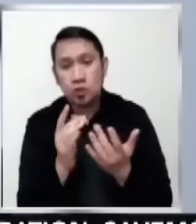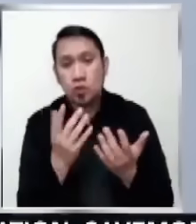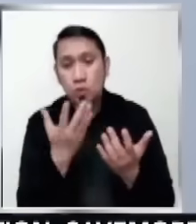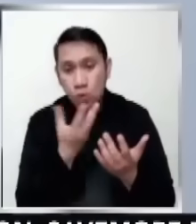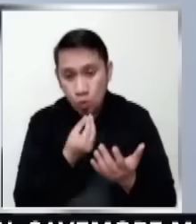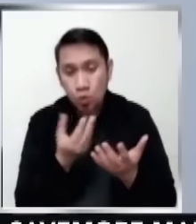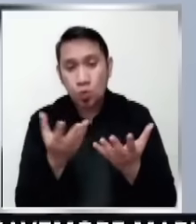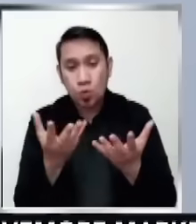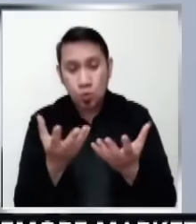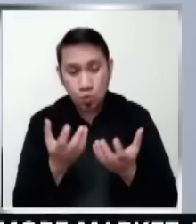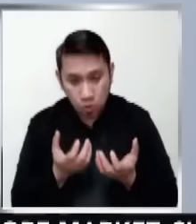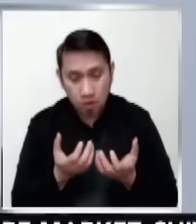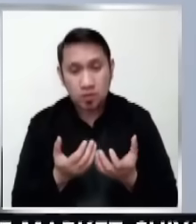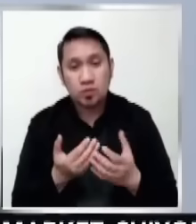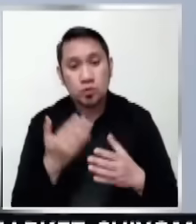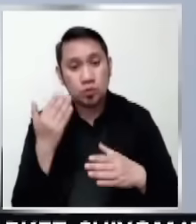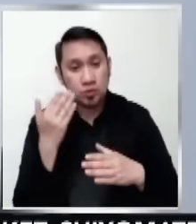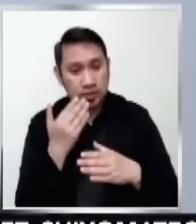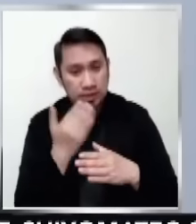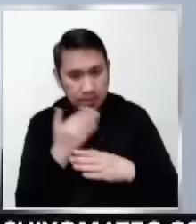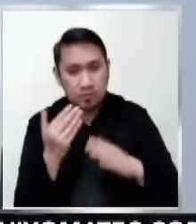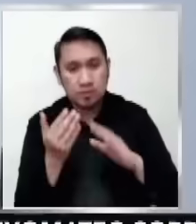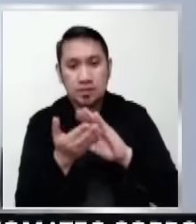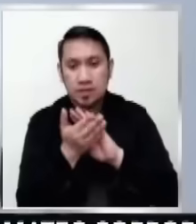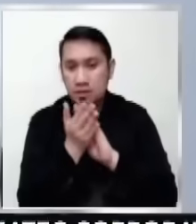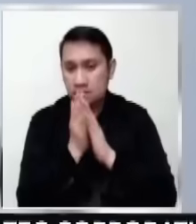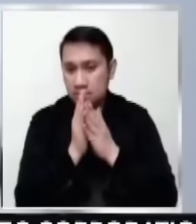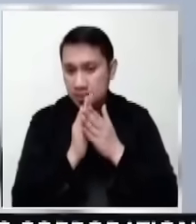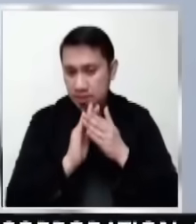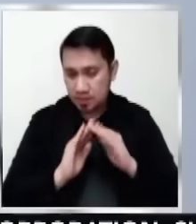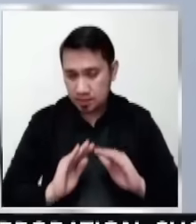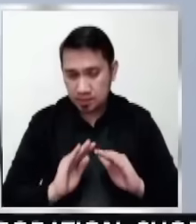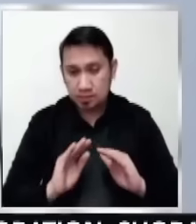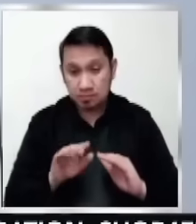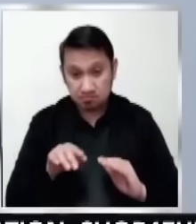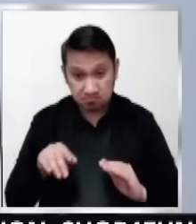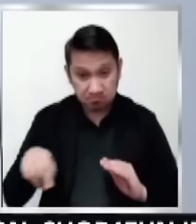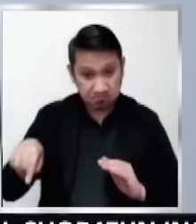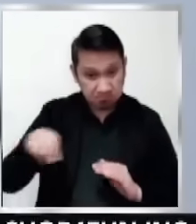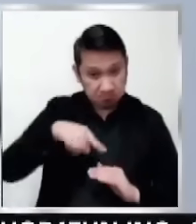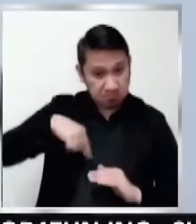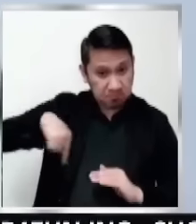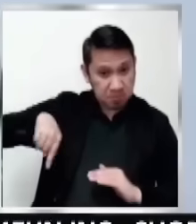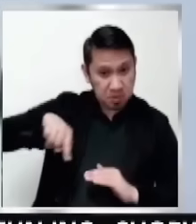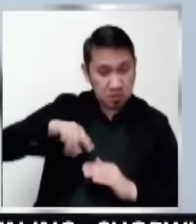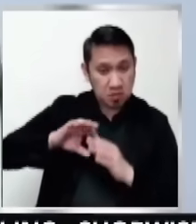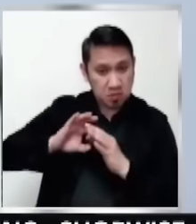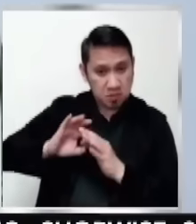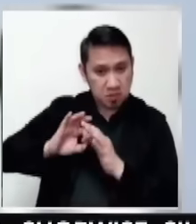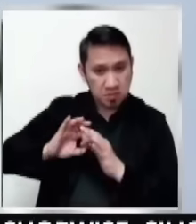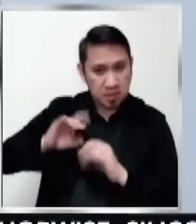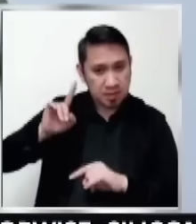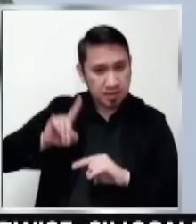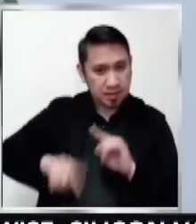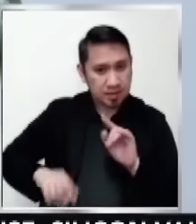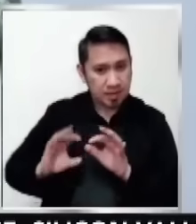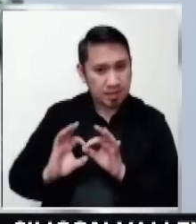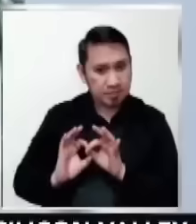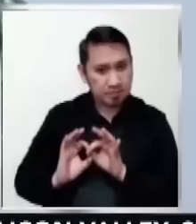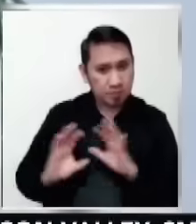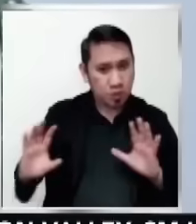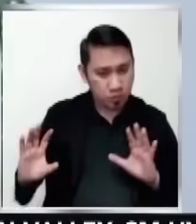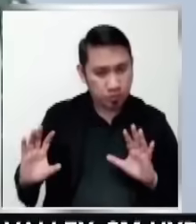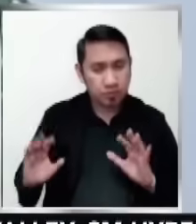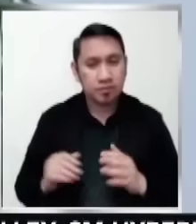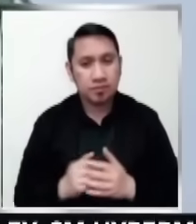disrupt the peace, that our partnership is unbreakable. Our resolve,